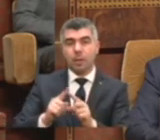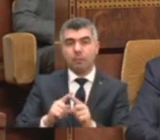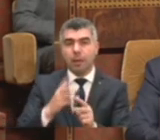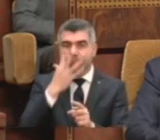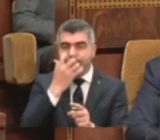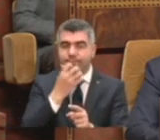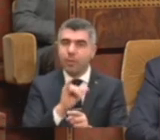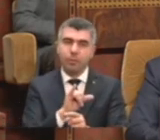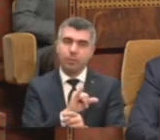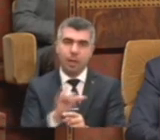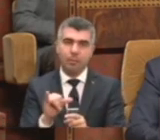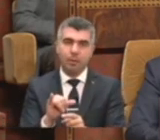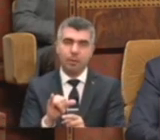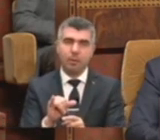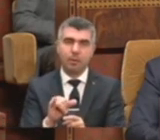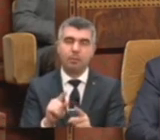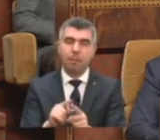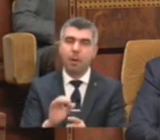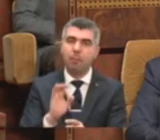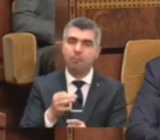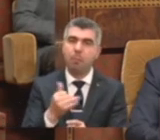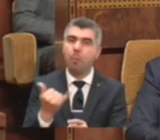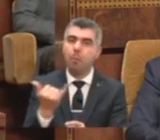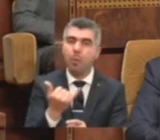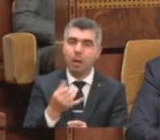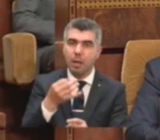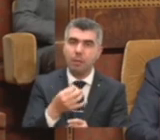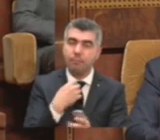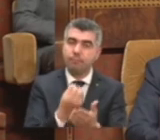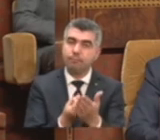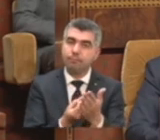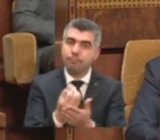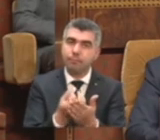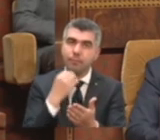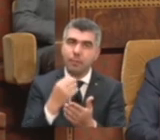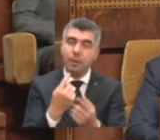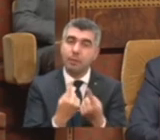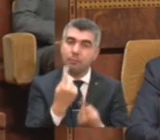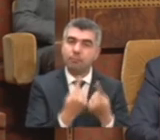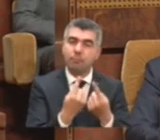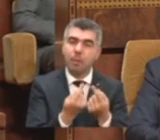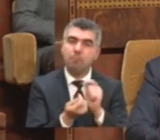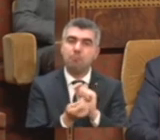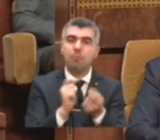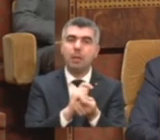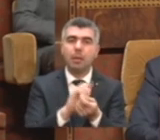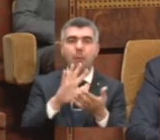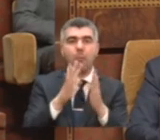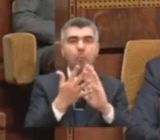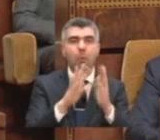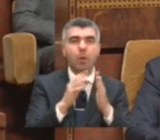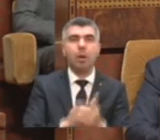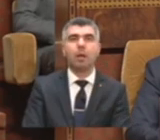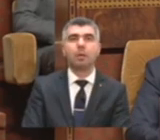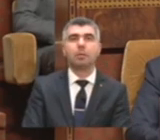متشائمين، لكن خصنا ندقوا ضروري نقص الخطر في السيناريوهات ديال التغيرات المناخية،